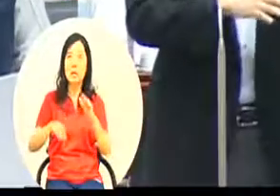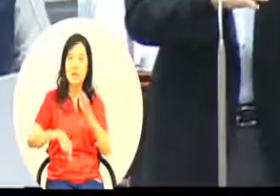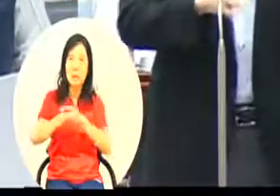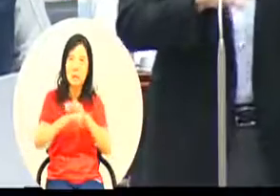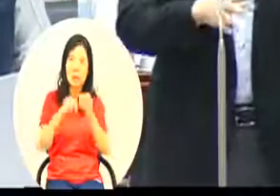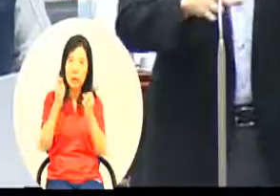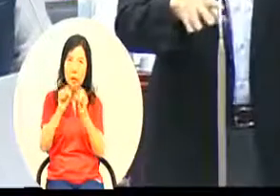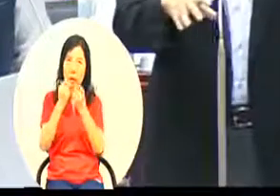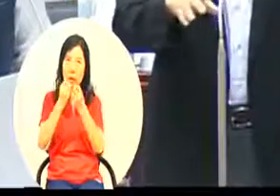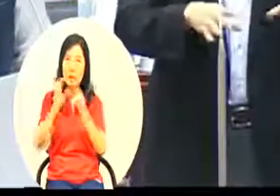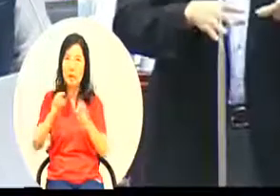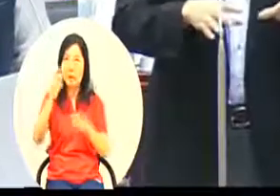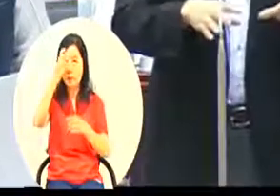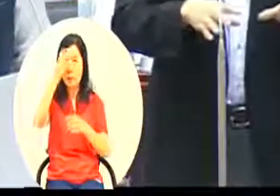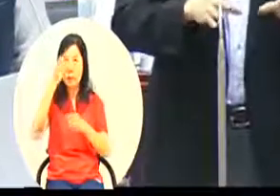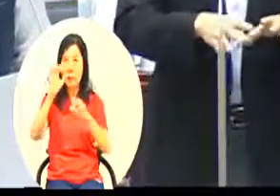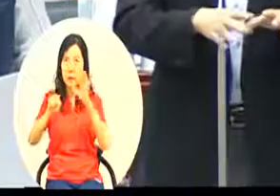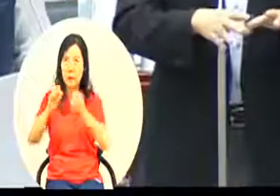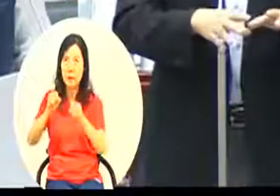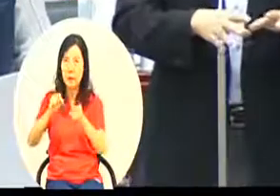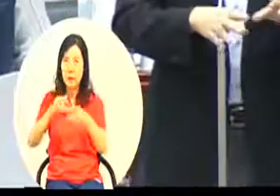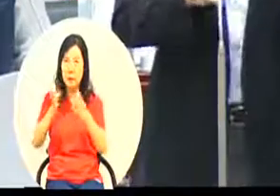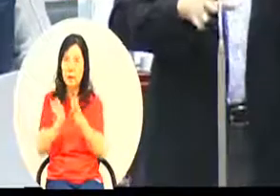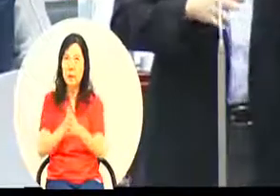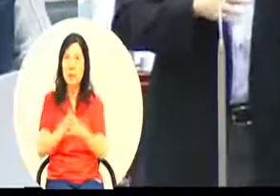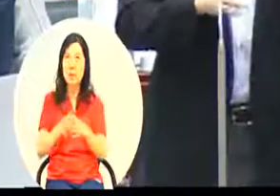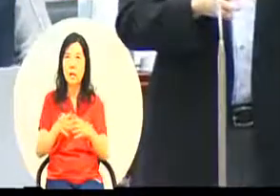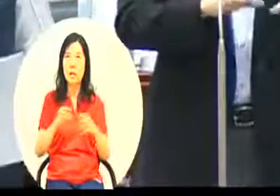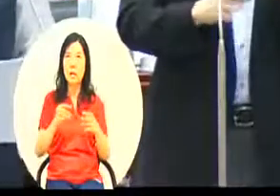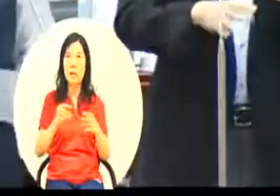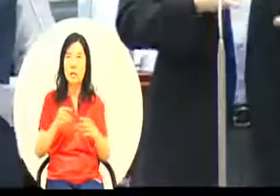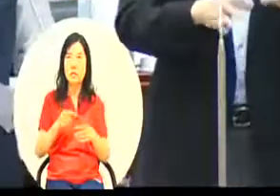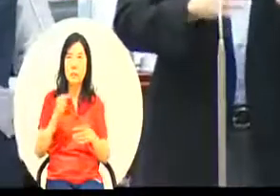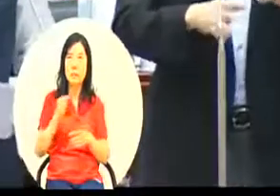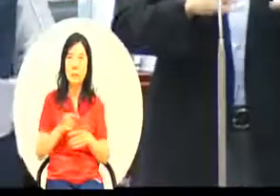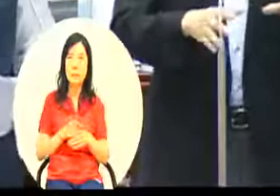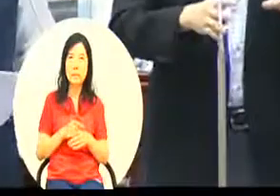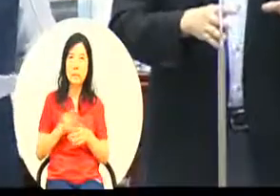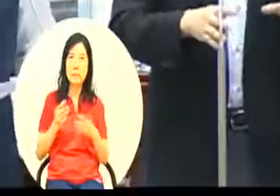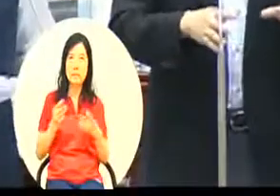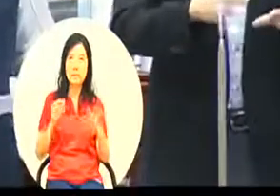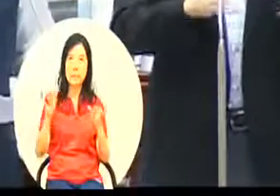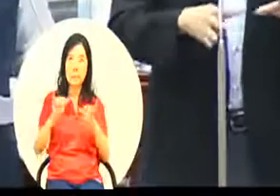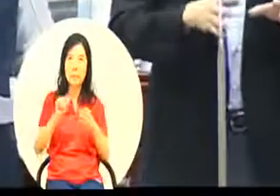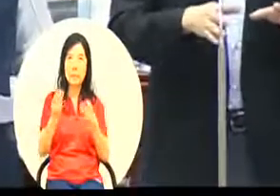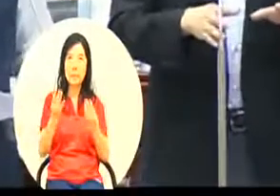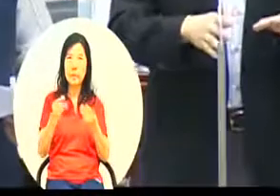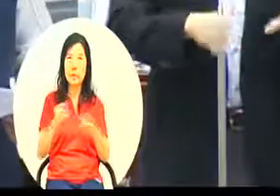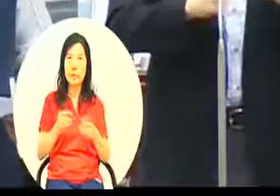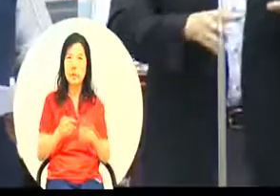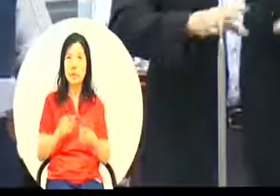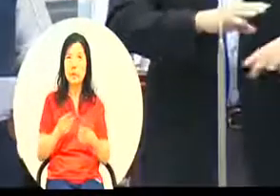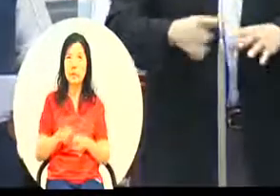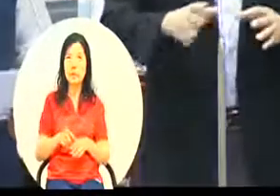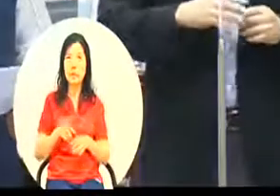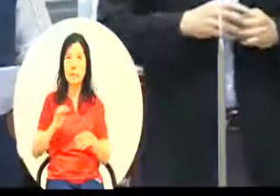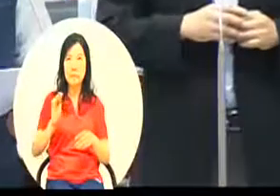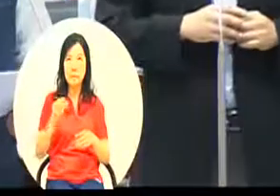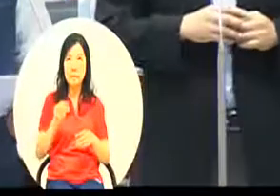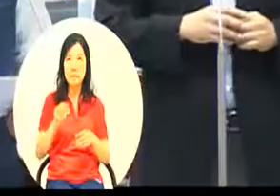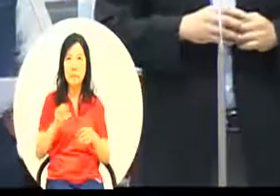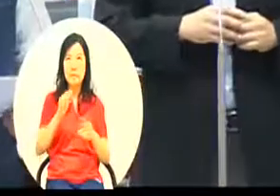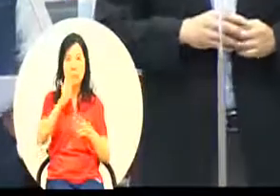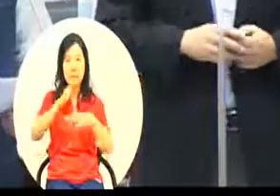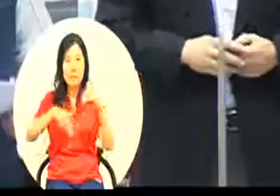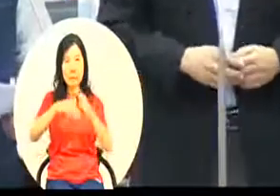警察查缉单位是没有重叠啊，没有啊，就是说没有重叠，功能没有重叠，但是是相辅相